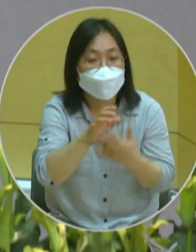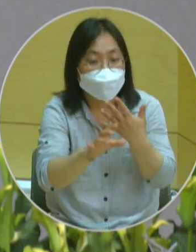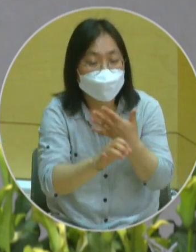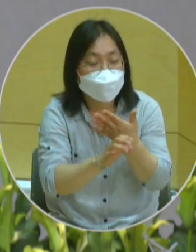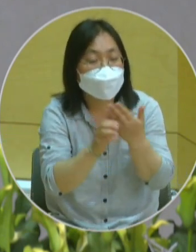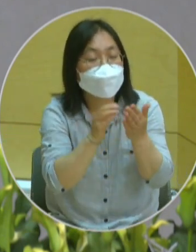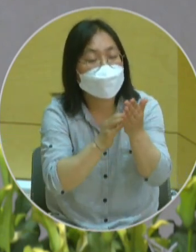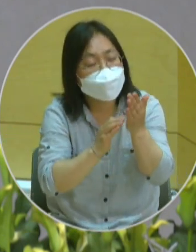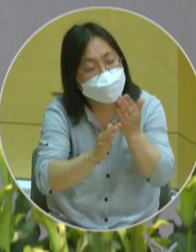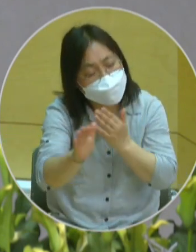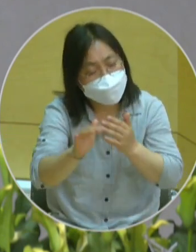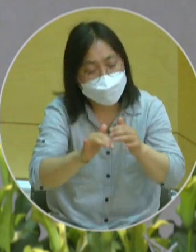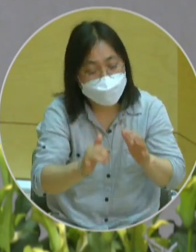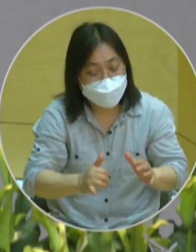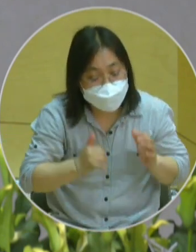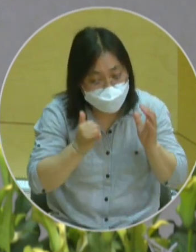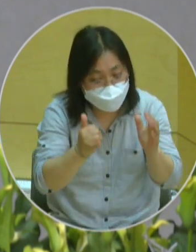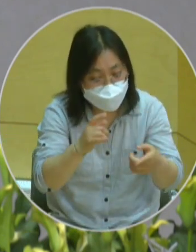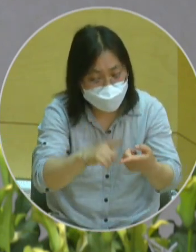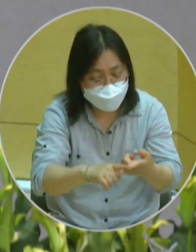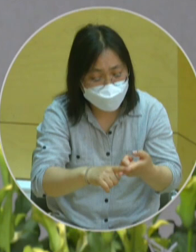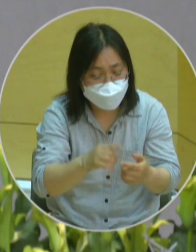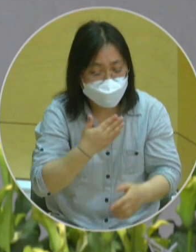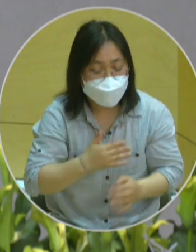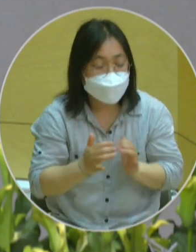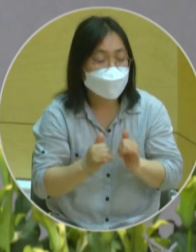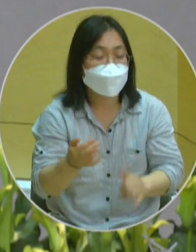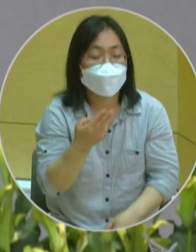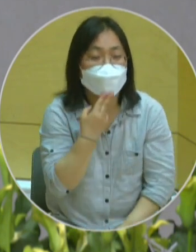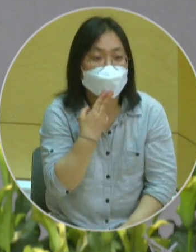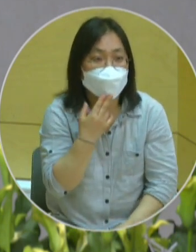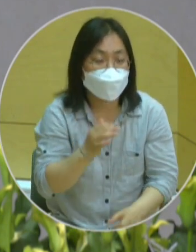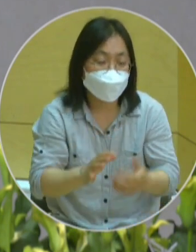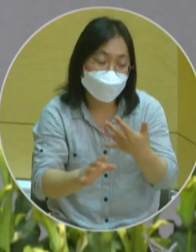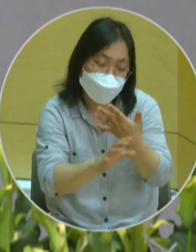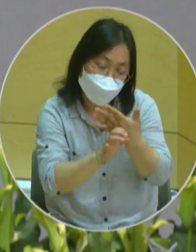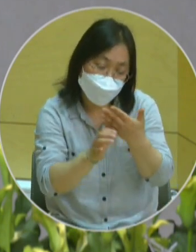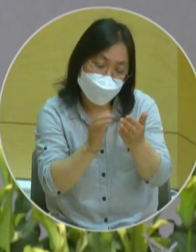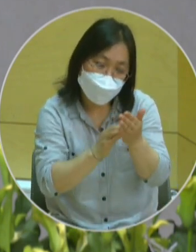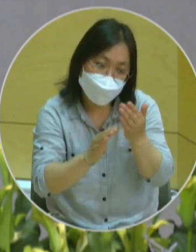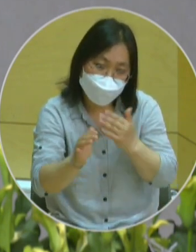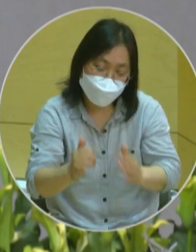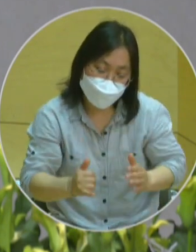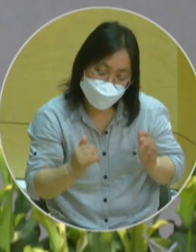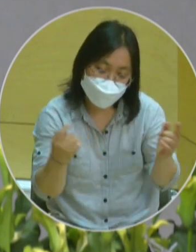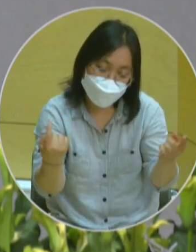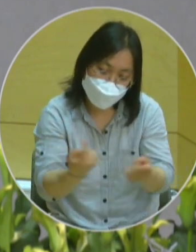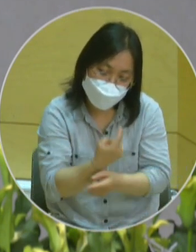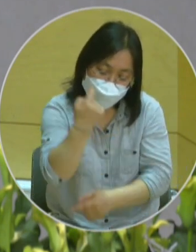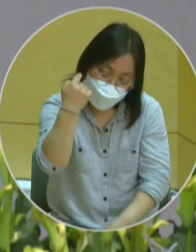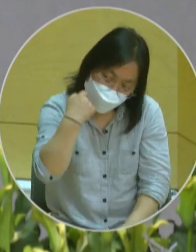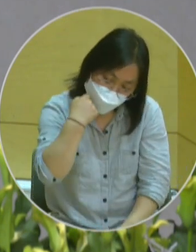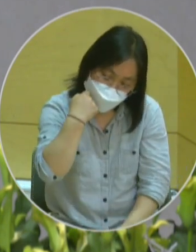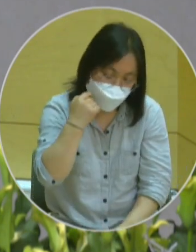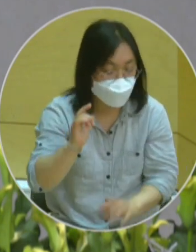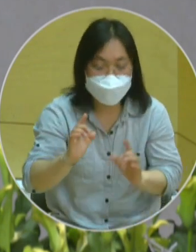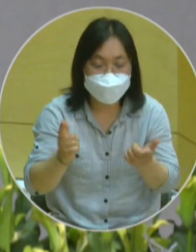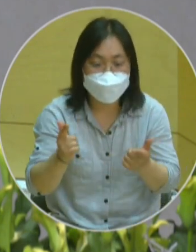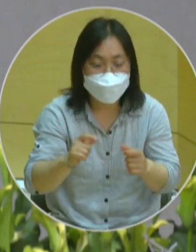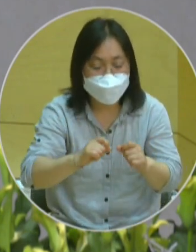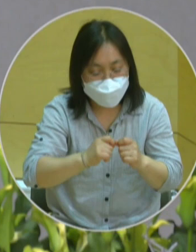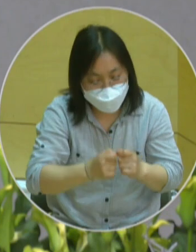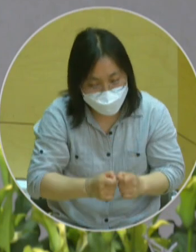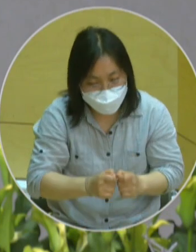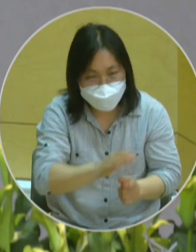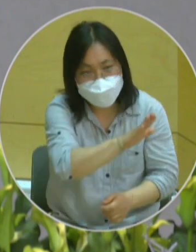코로나 이후의 세상을 아무도 모른다는 거예요. 아, 코로나 이후에 세상이 변하겠구나, 그것이 아니라 구체적으로 여러분의